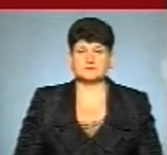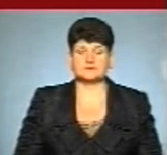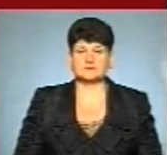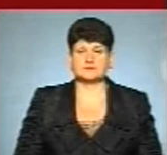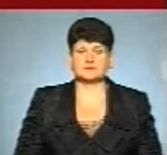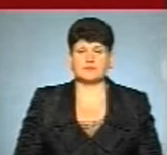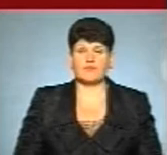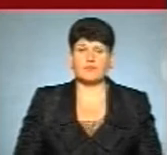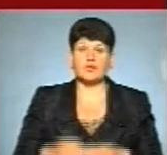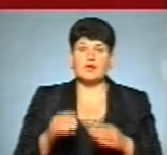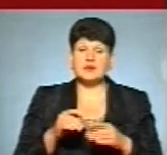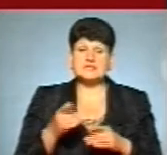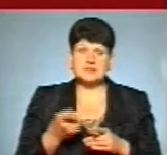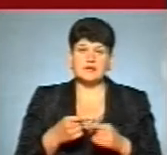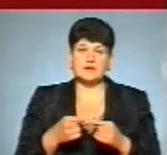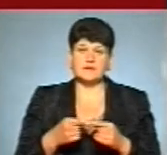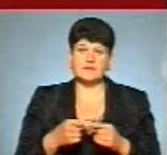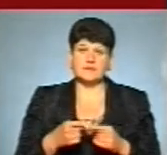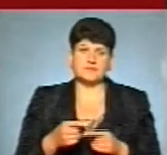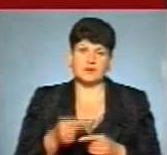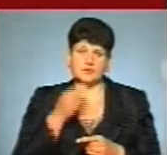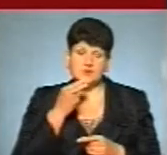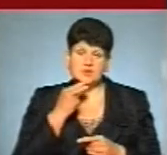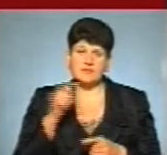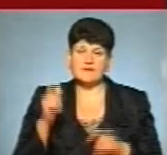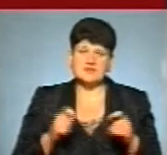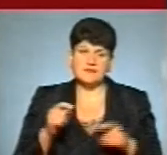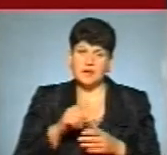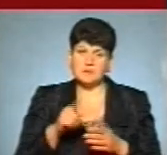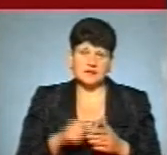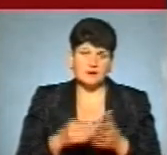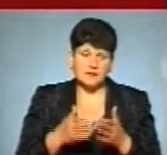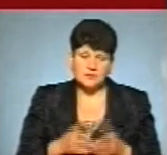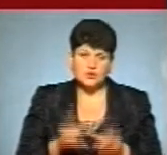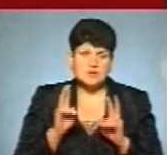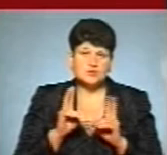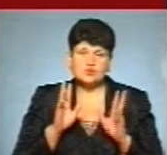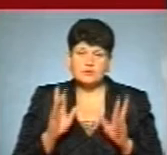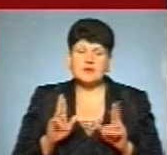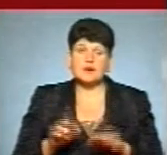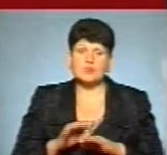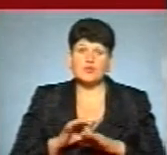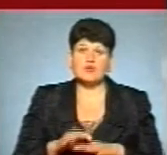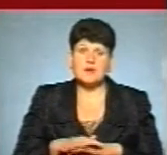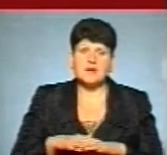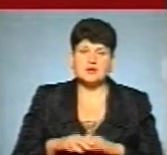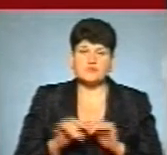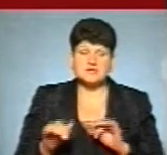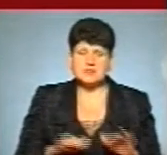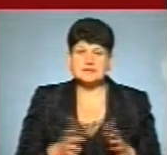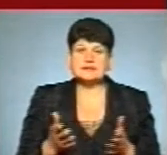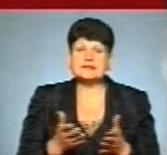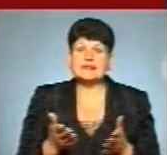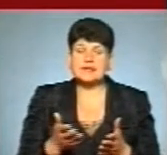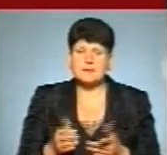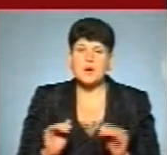З гастрономічними фестивалями, я думаю, питання, оскільки на сьогоднішній день не зрозуміло, як взагалі проводити масові заходи, з якими